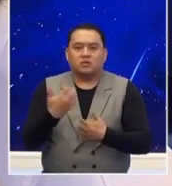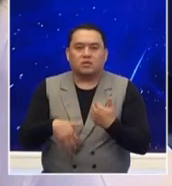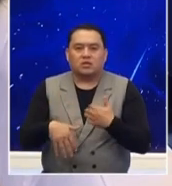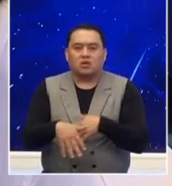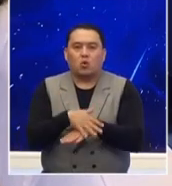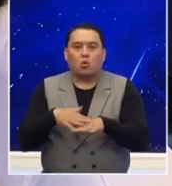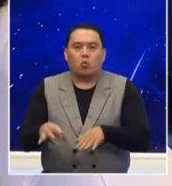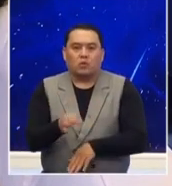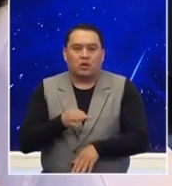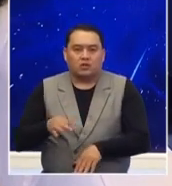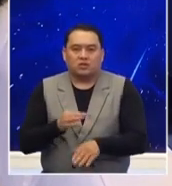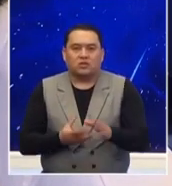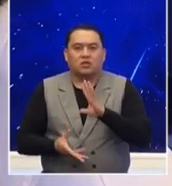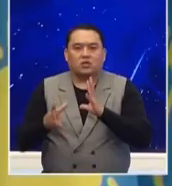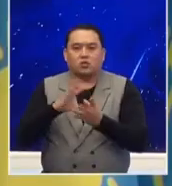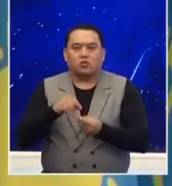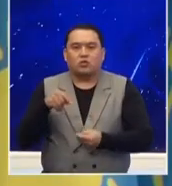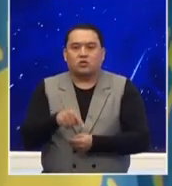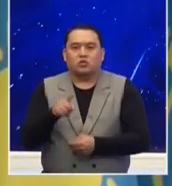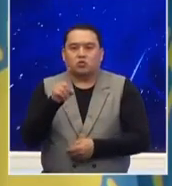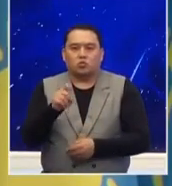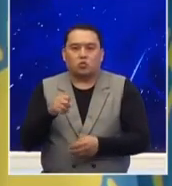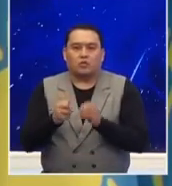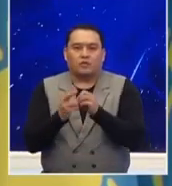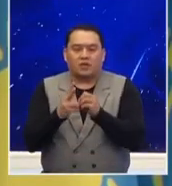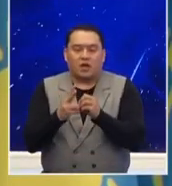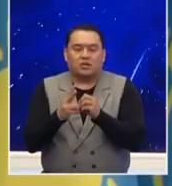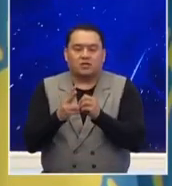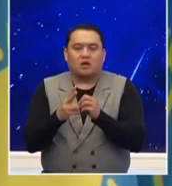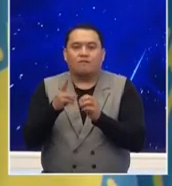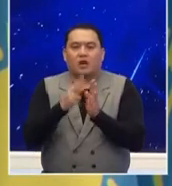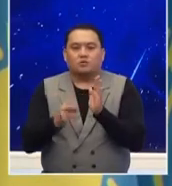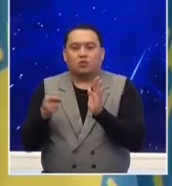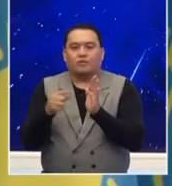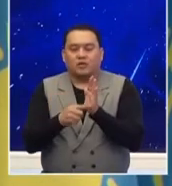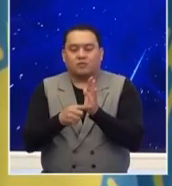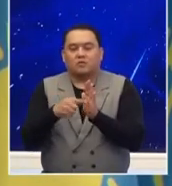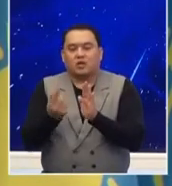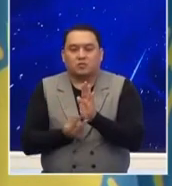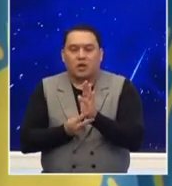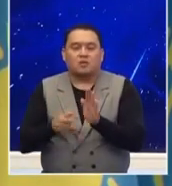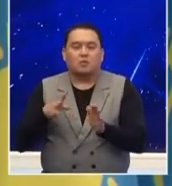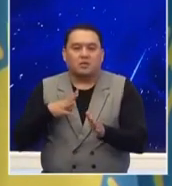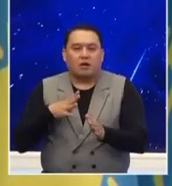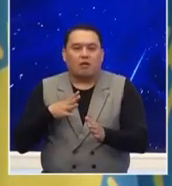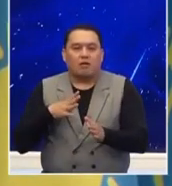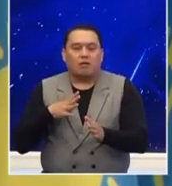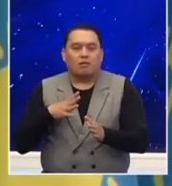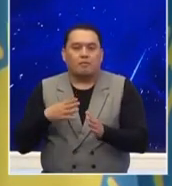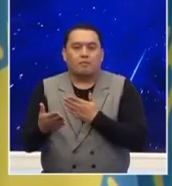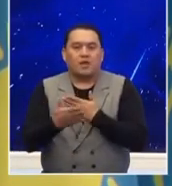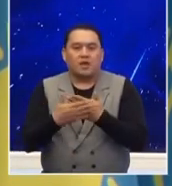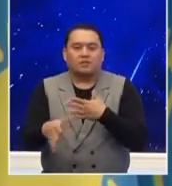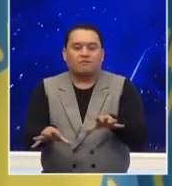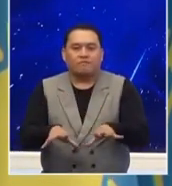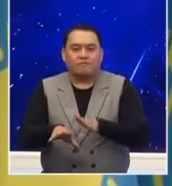жителей области и в итоге принято 1112 наказов, из них 818 были предусмотрены предвыборной